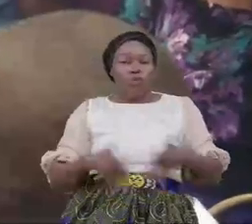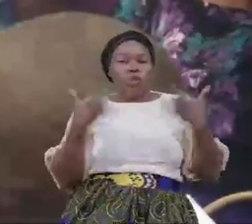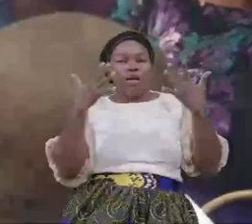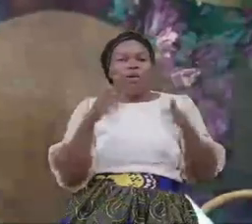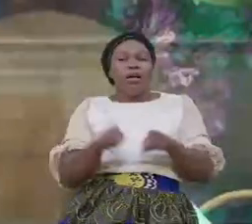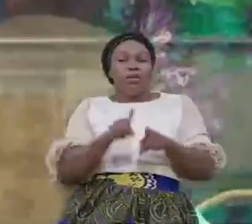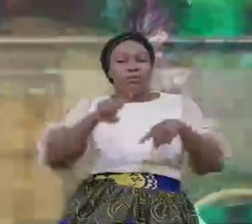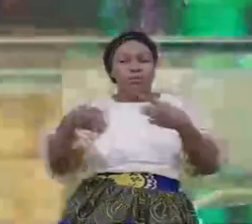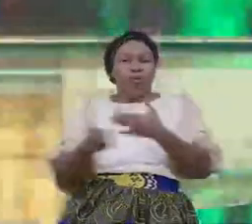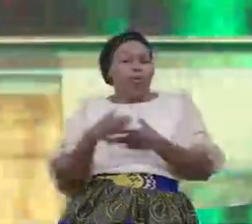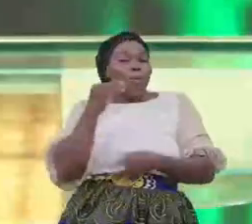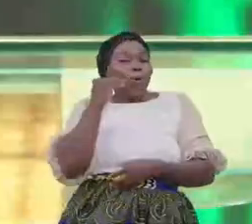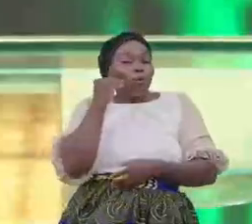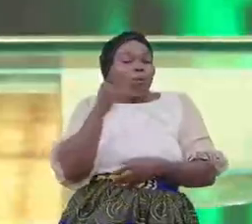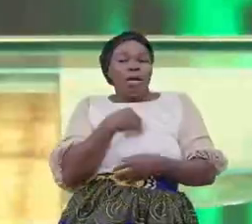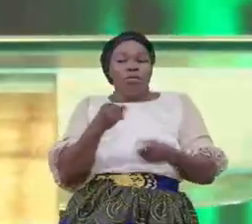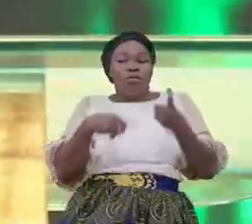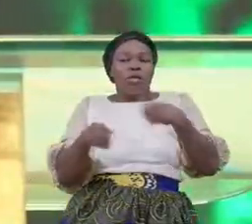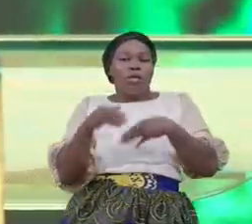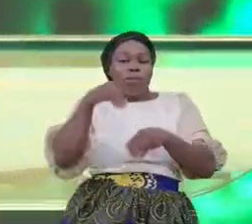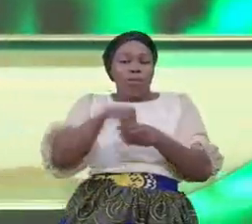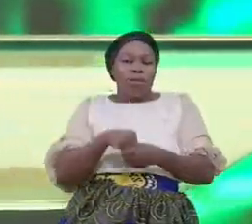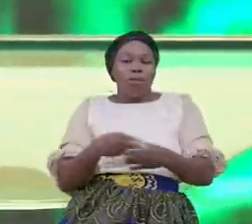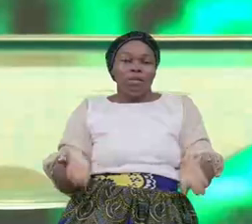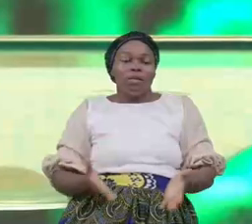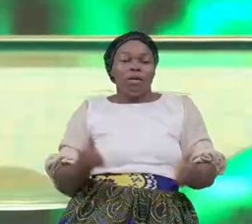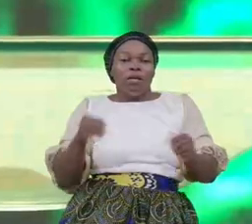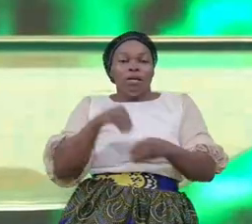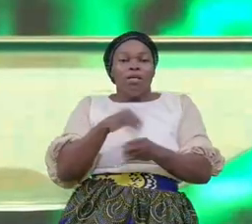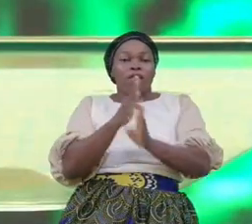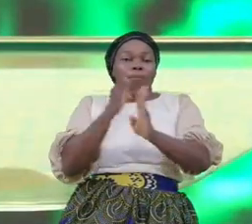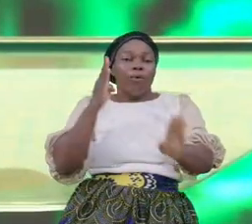maison, vous êtes venu dans le bureau. Vous êtes venu